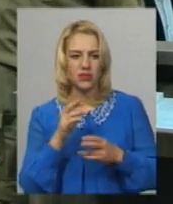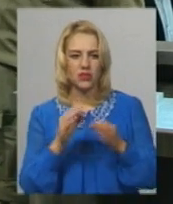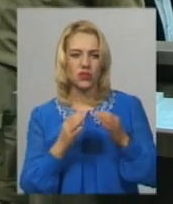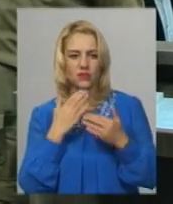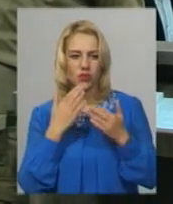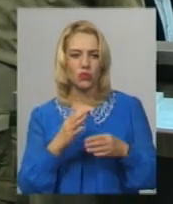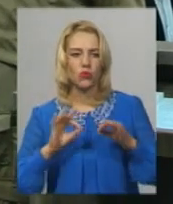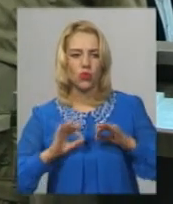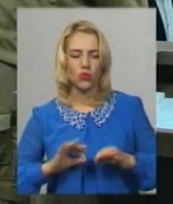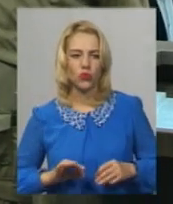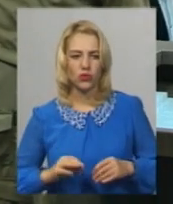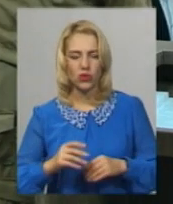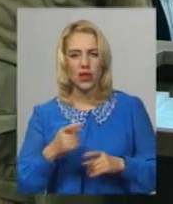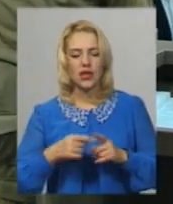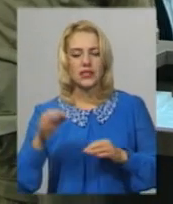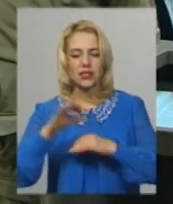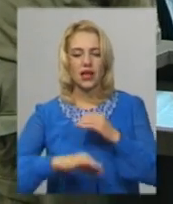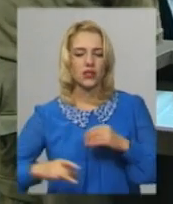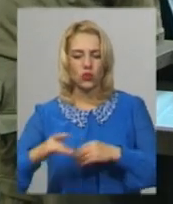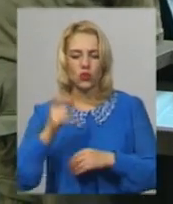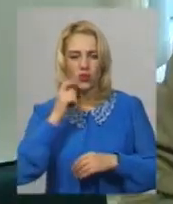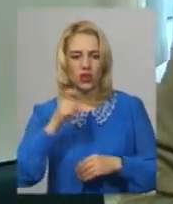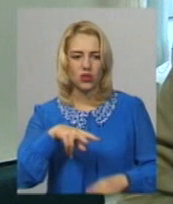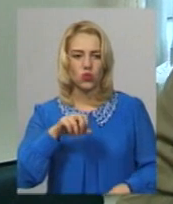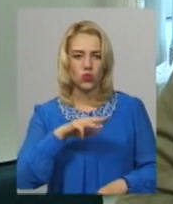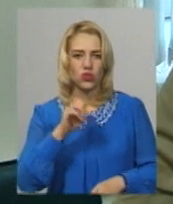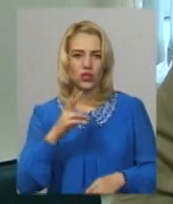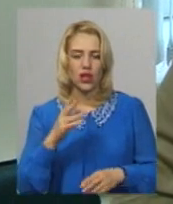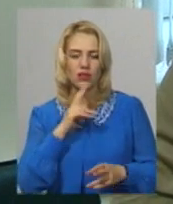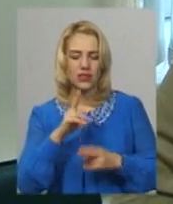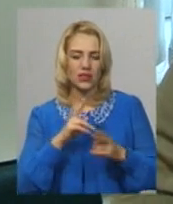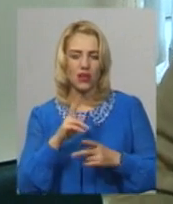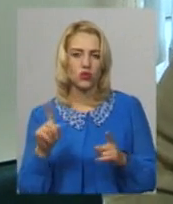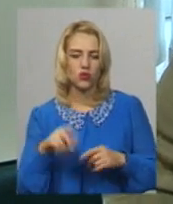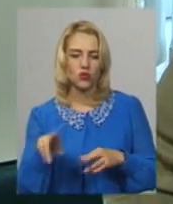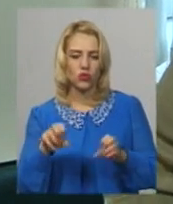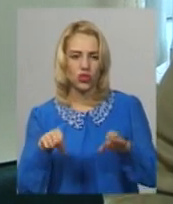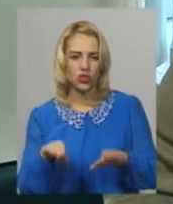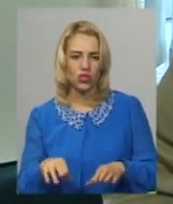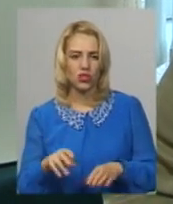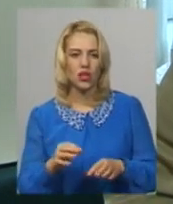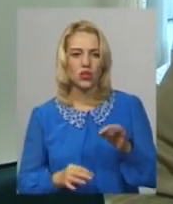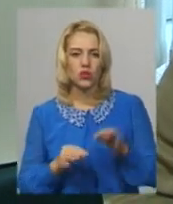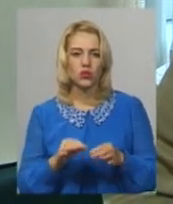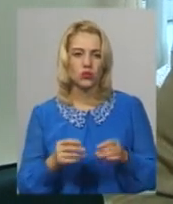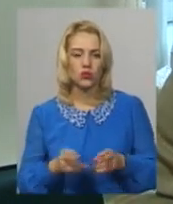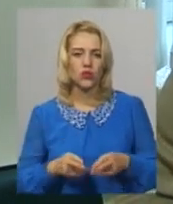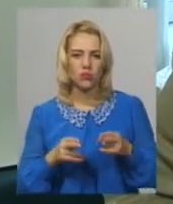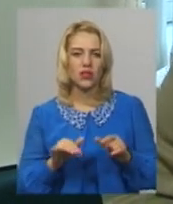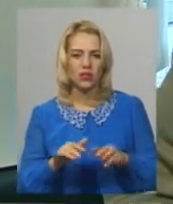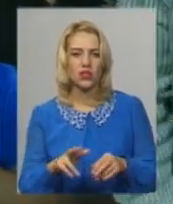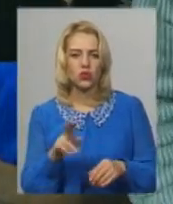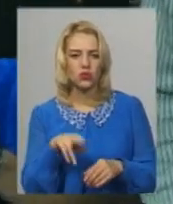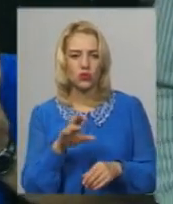прокурор військової прокуратури Західного регіону України Юрій Лужняк із апеляційною скаргою щодо рішення Хмельницького міськрайонного суду у кримінальній справі